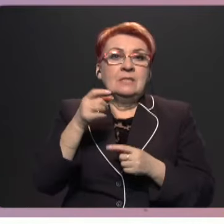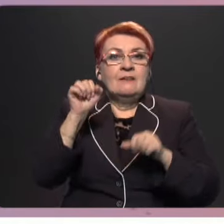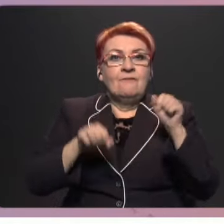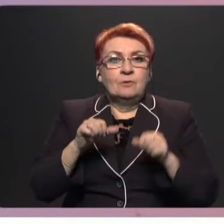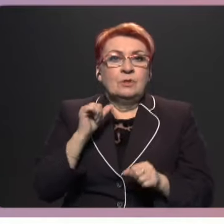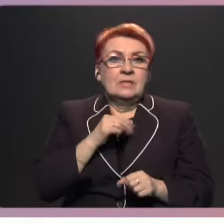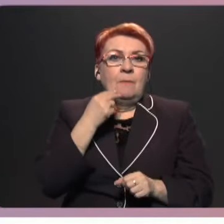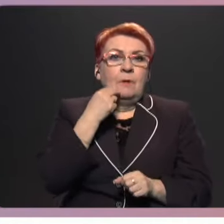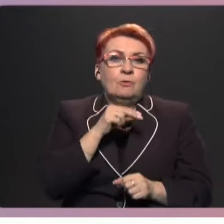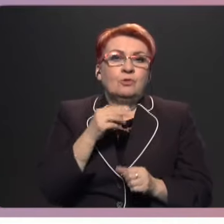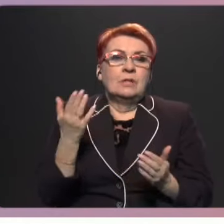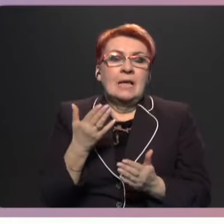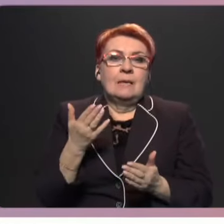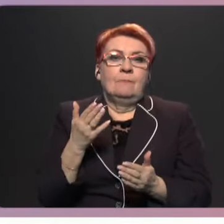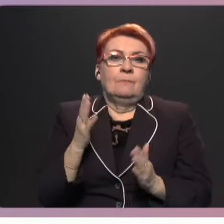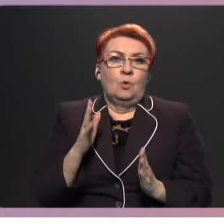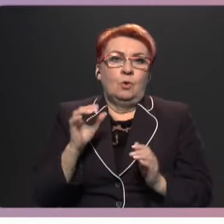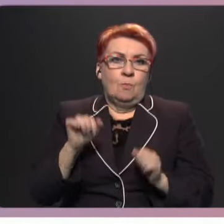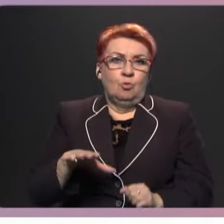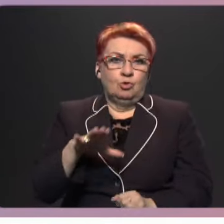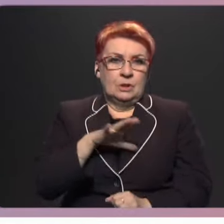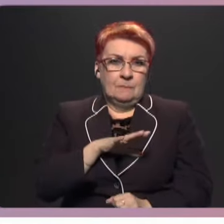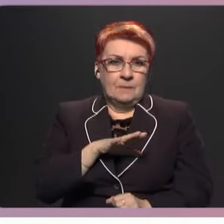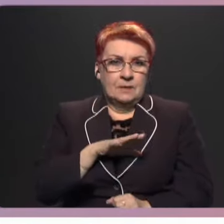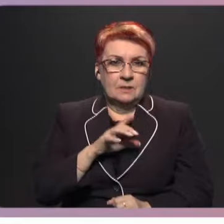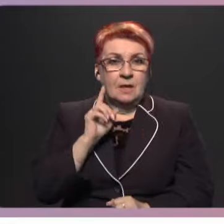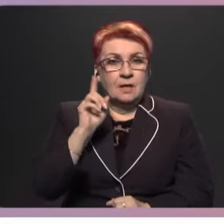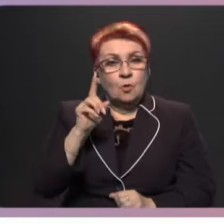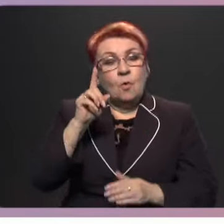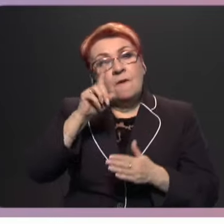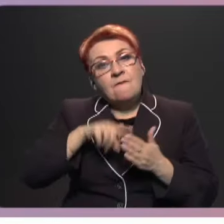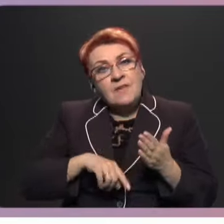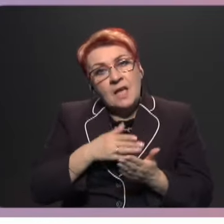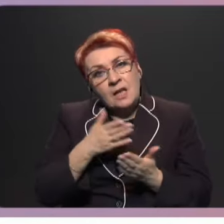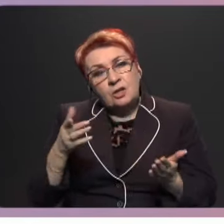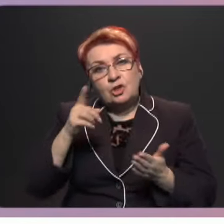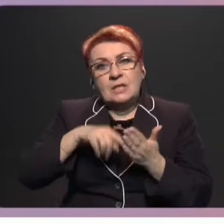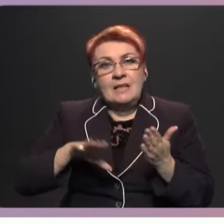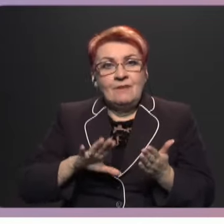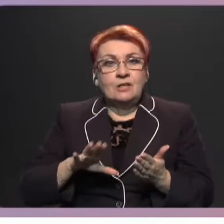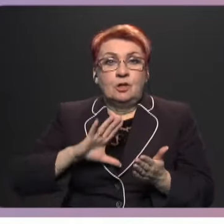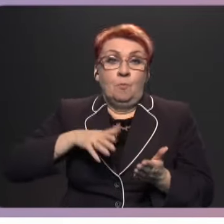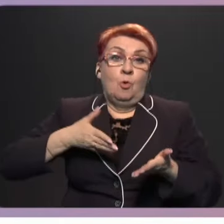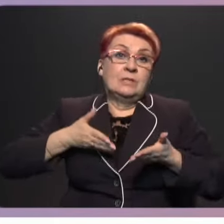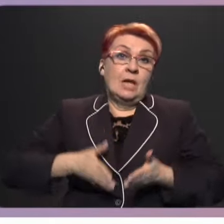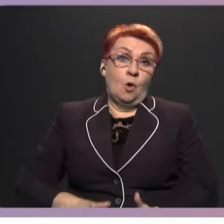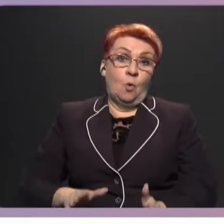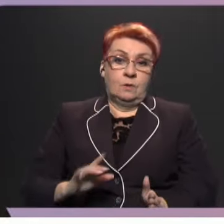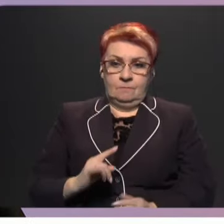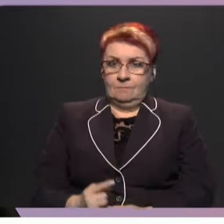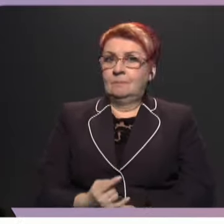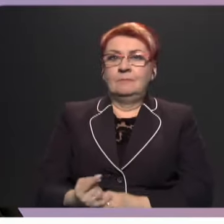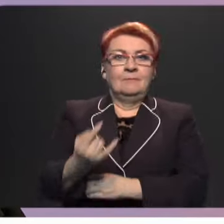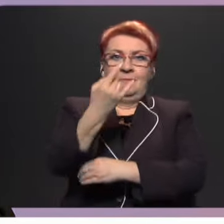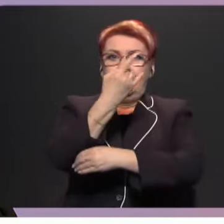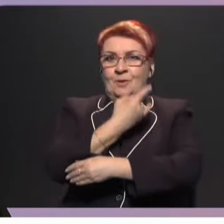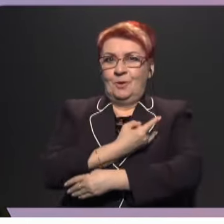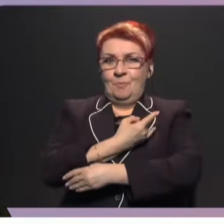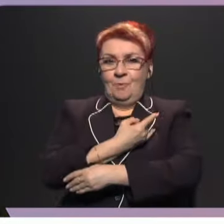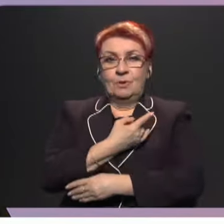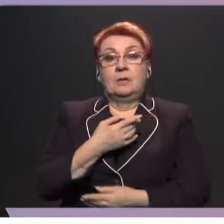самым лучшим, каким только может быть. Но веришь ты или не веришь, жизнь после родов она есть, веришь ты, не веришь, жизнь после